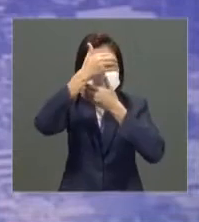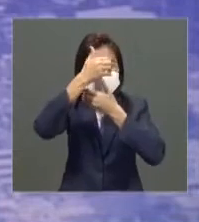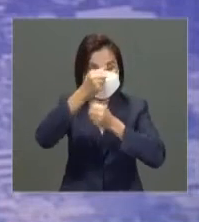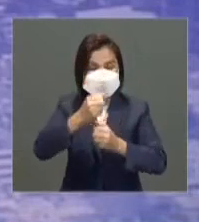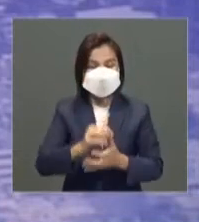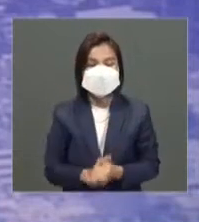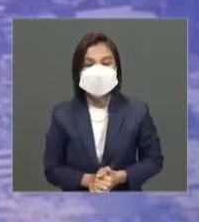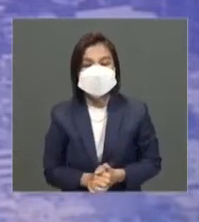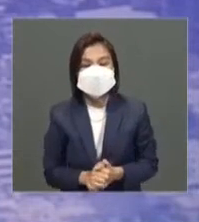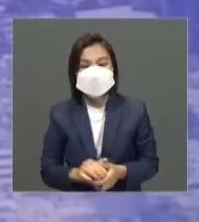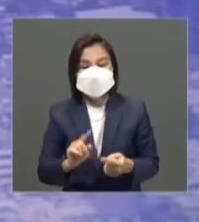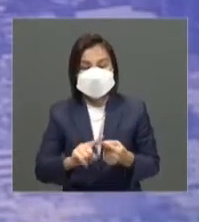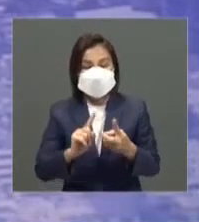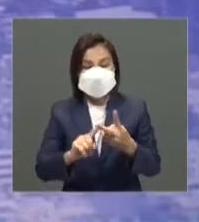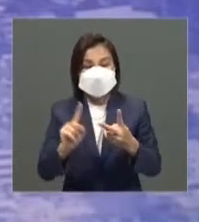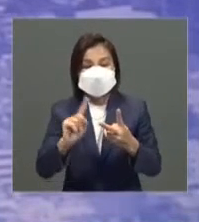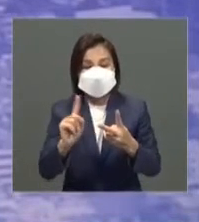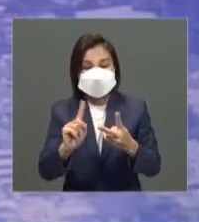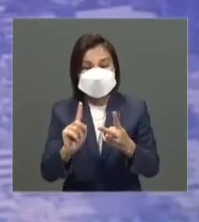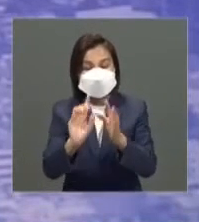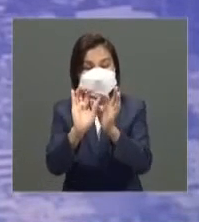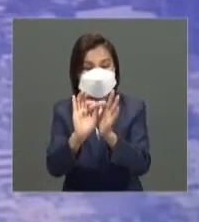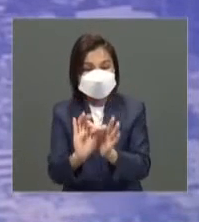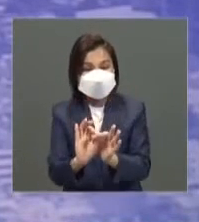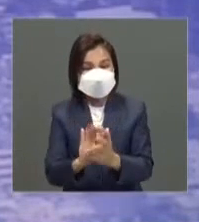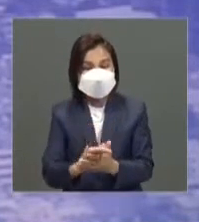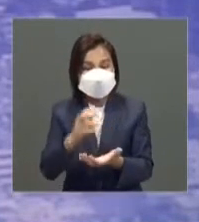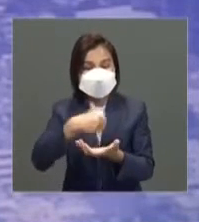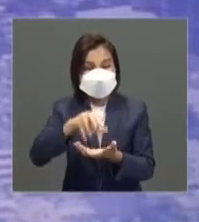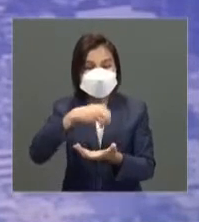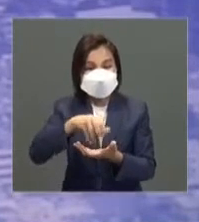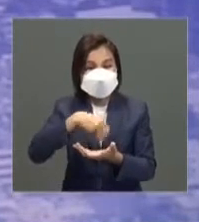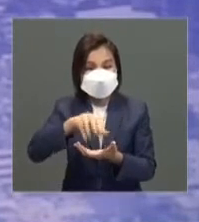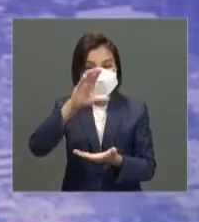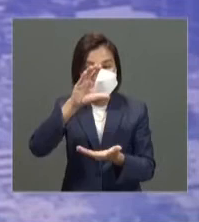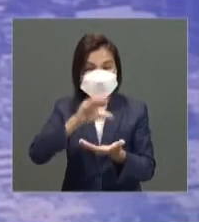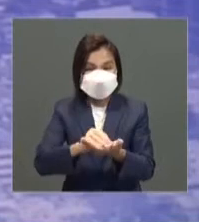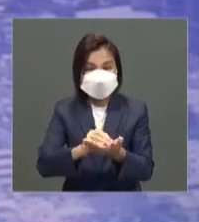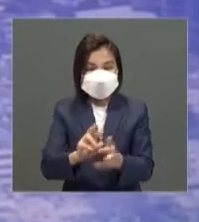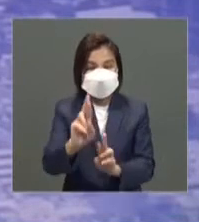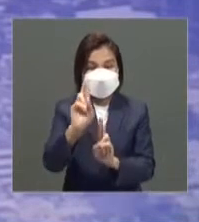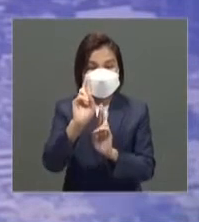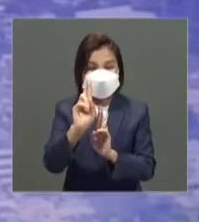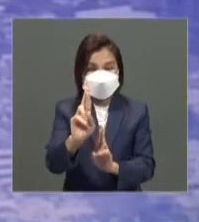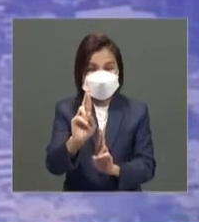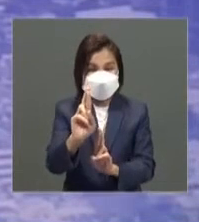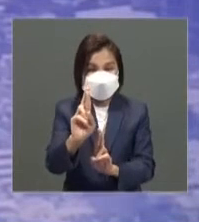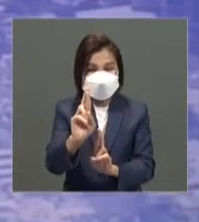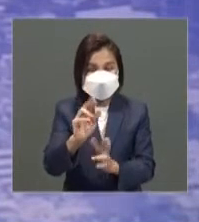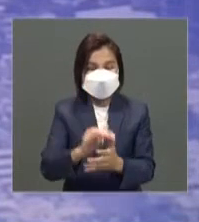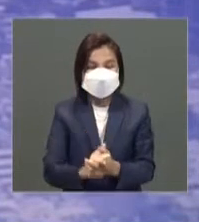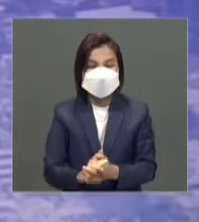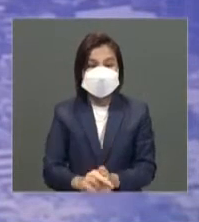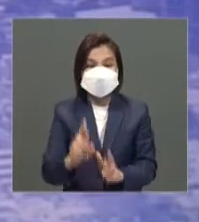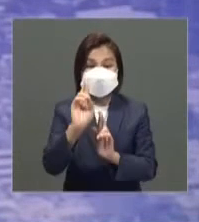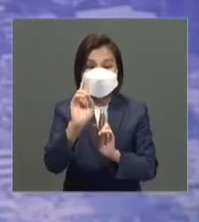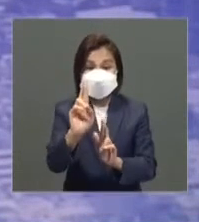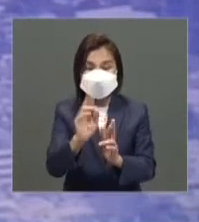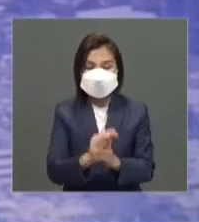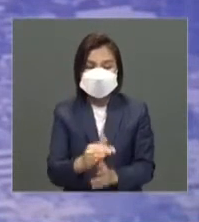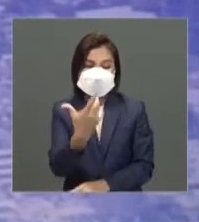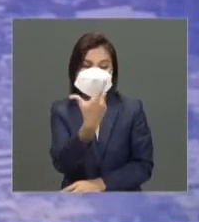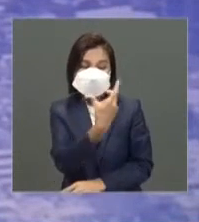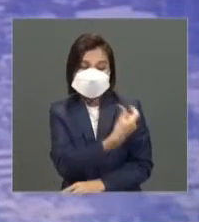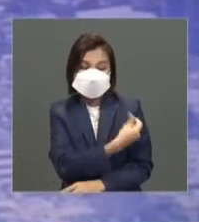ล้วก็ในส่วนหนึ่งก็จะได้รายงานเรื่องของการเฝ้าระวังเหตุการณ์หรืออาการไม่พึงประสงค์ภ